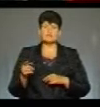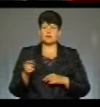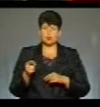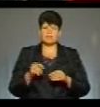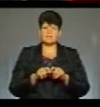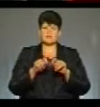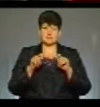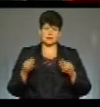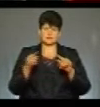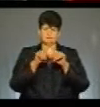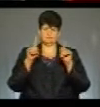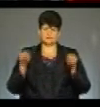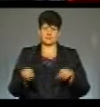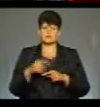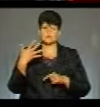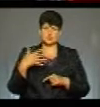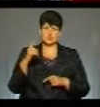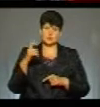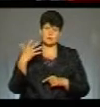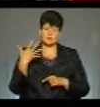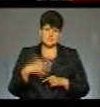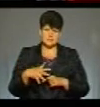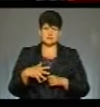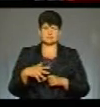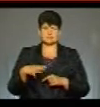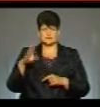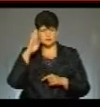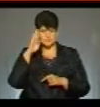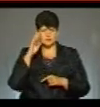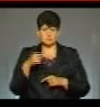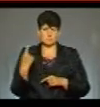пам'яті 105 бійцям з Тернопільщини, які загинули в російсько-українській війні.